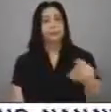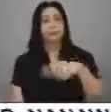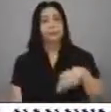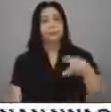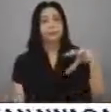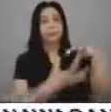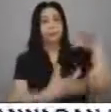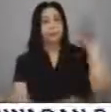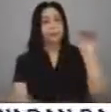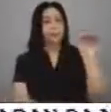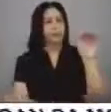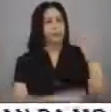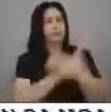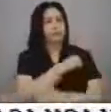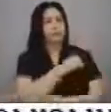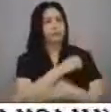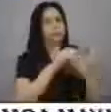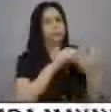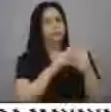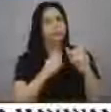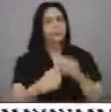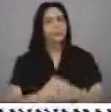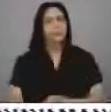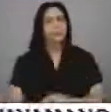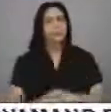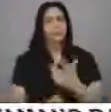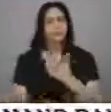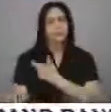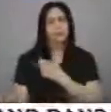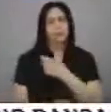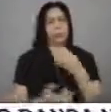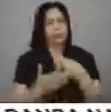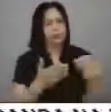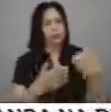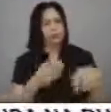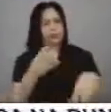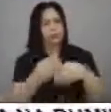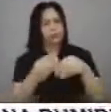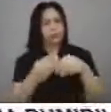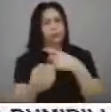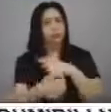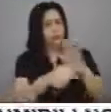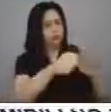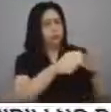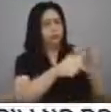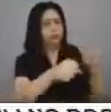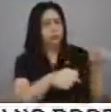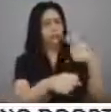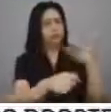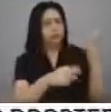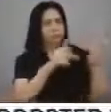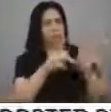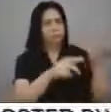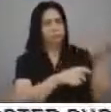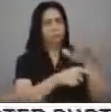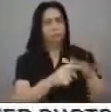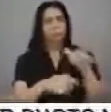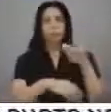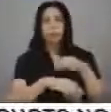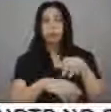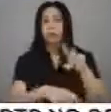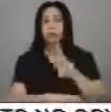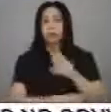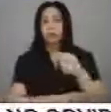Moderna at ang plano nitong pagsusupply ng booster shots sa mga bansang nabakunahan na ang malaking bahagi ng